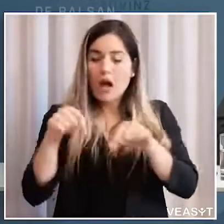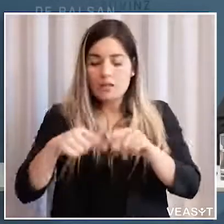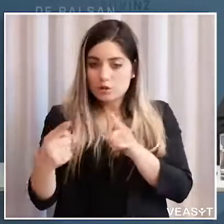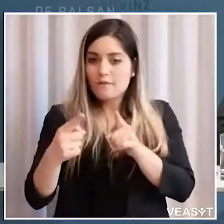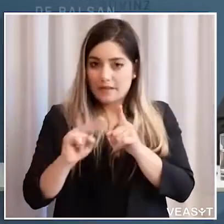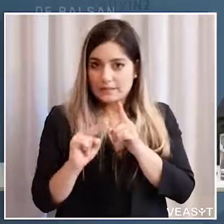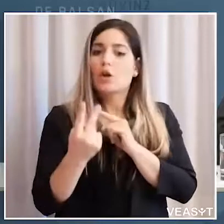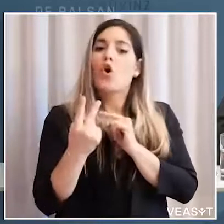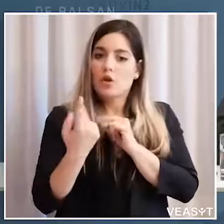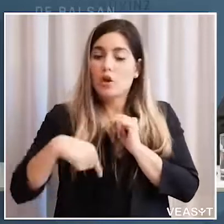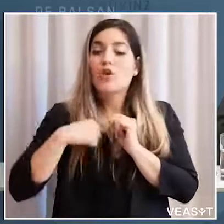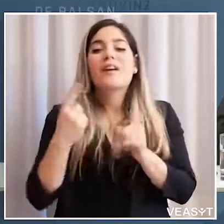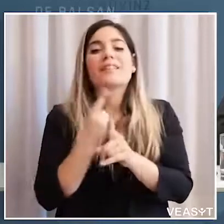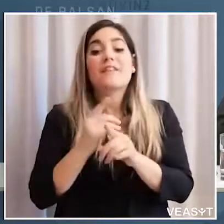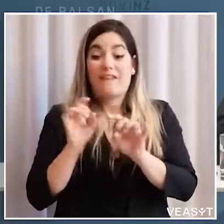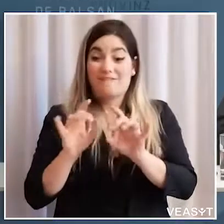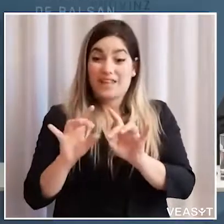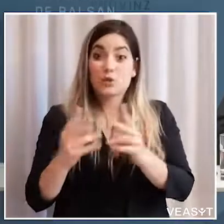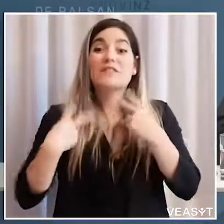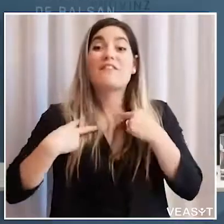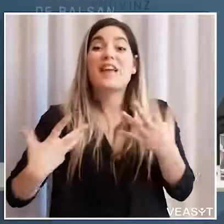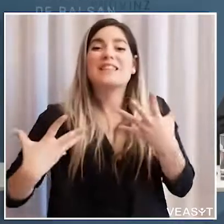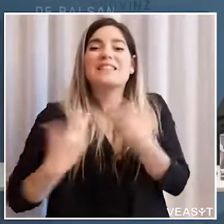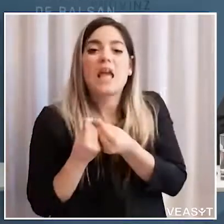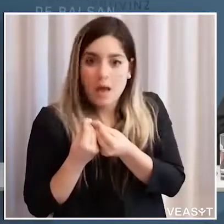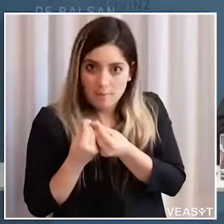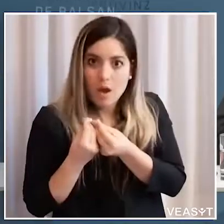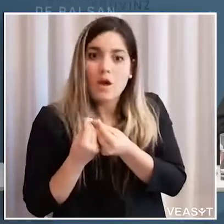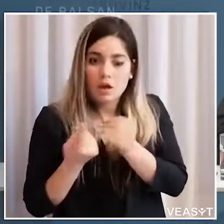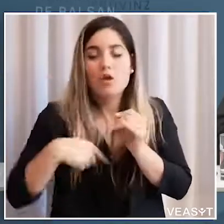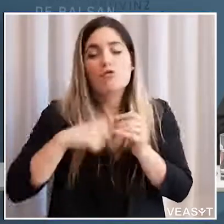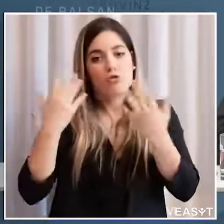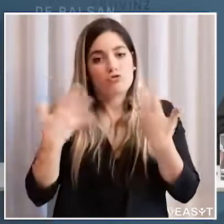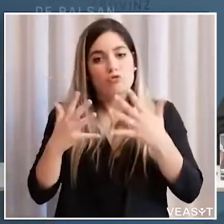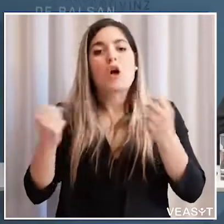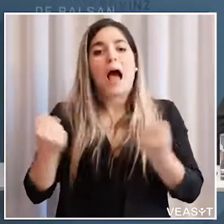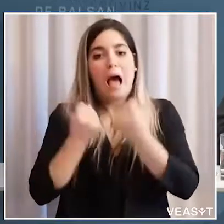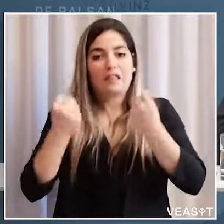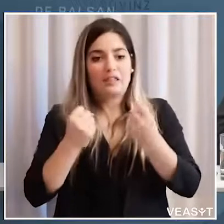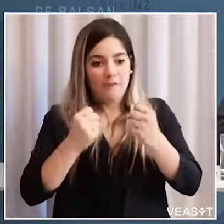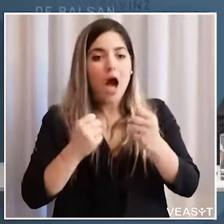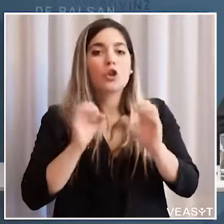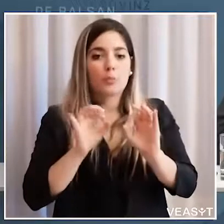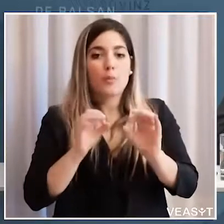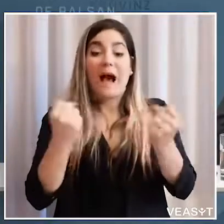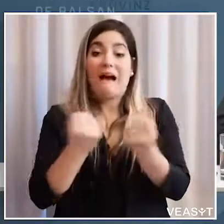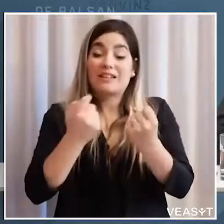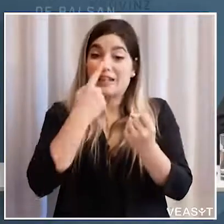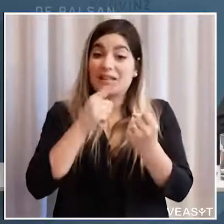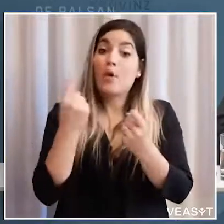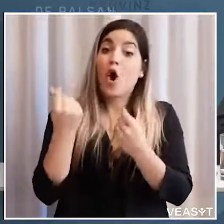fiser fase adesso dobbiamo convivere con il virus abbiamo riattivato tante